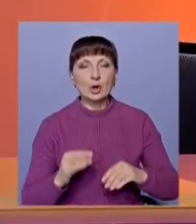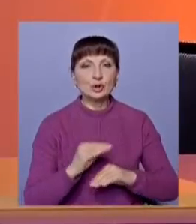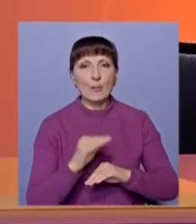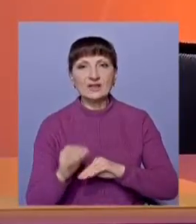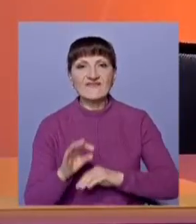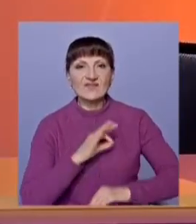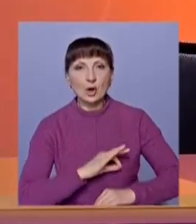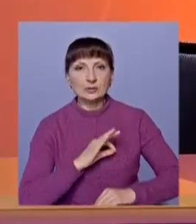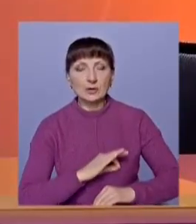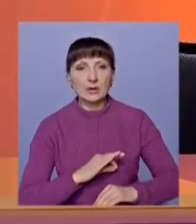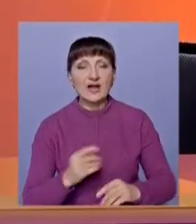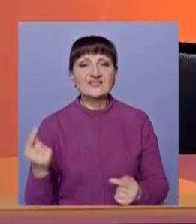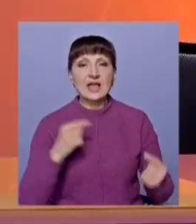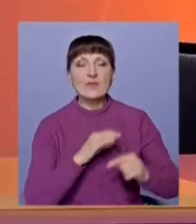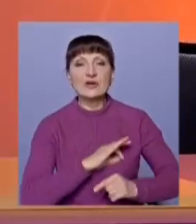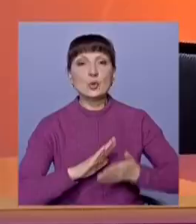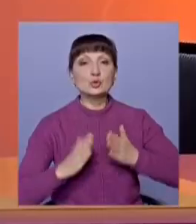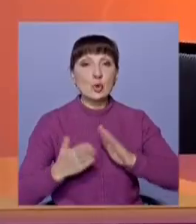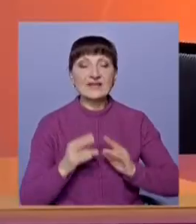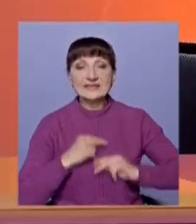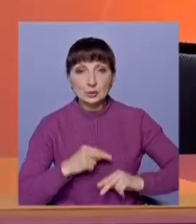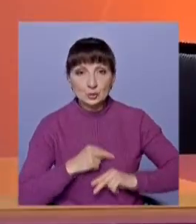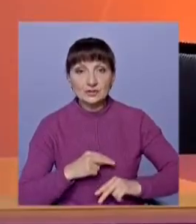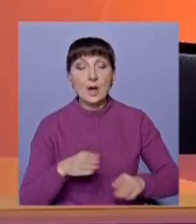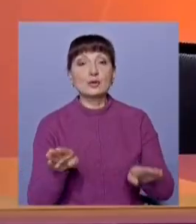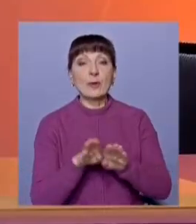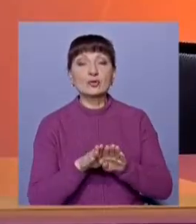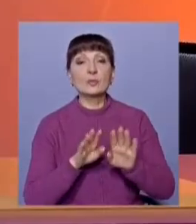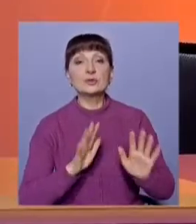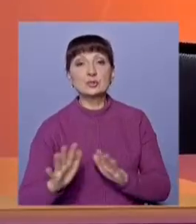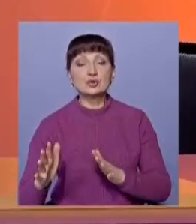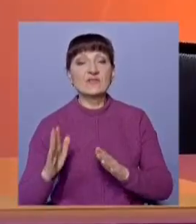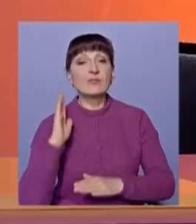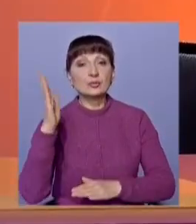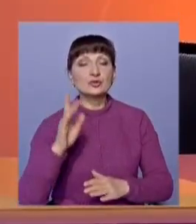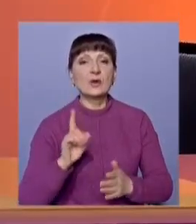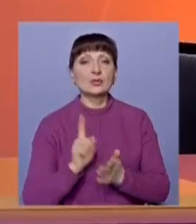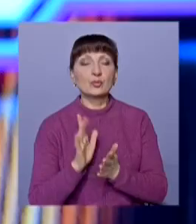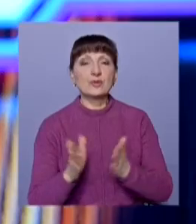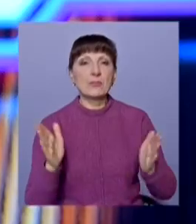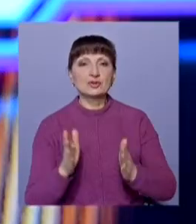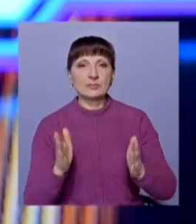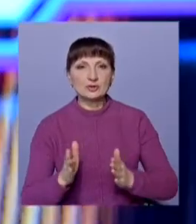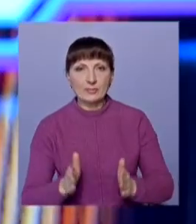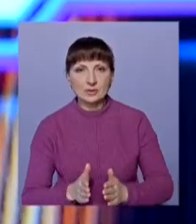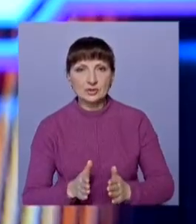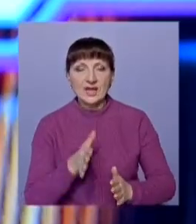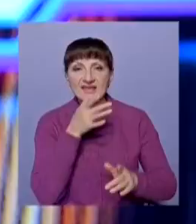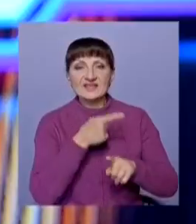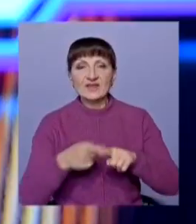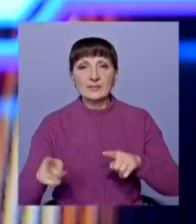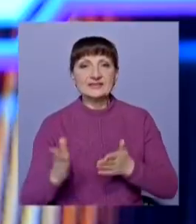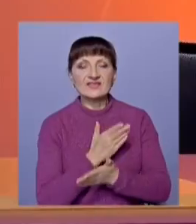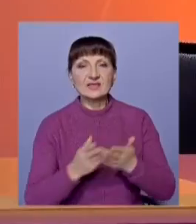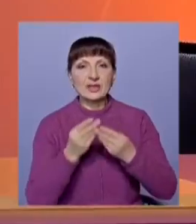взаимодополняющих, да, и взаимовыгодных условий сотрудничества, тогда подобные вещи в будущем должны будут становиться все меньше и потом со временем совершенно исчезнут. То